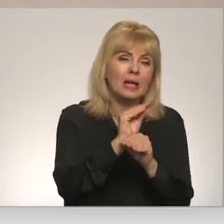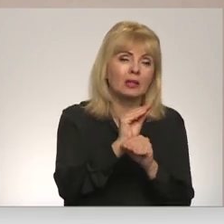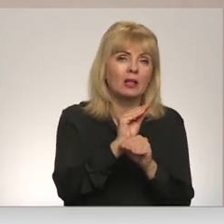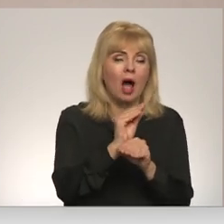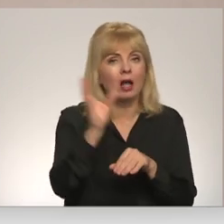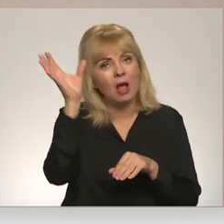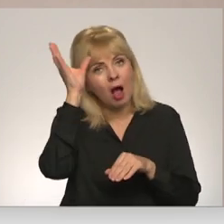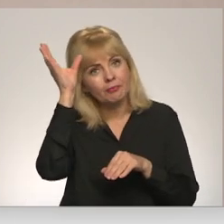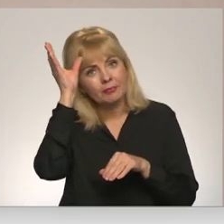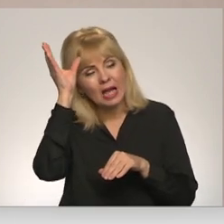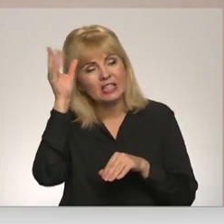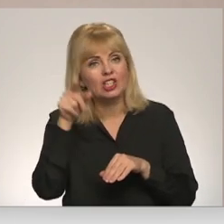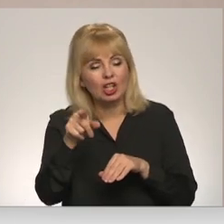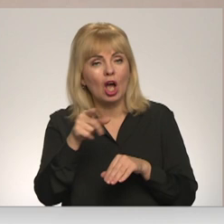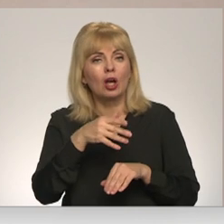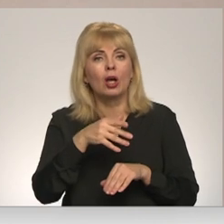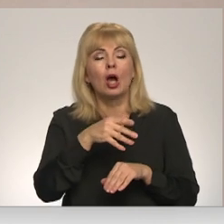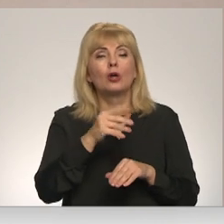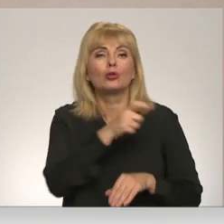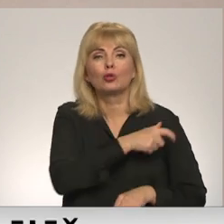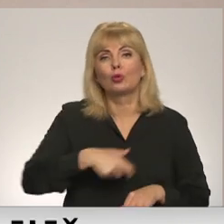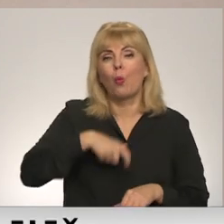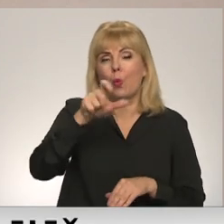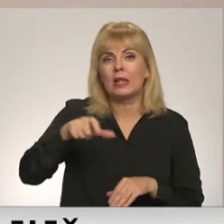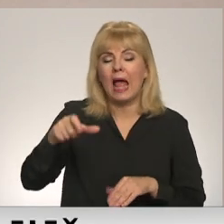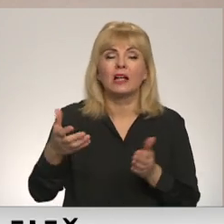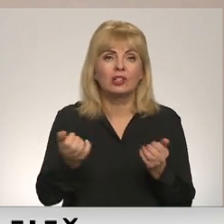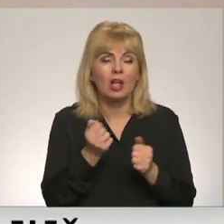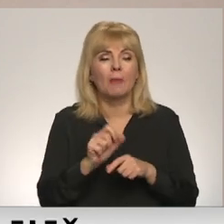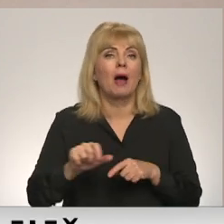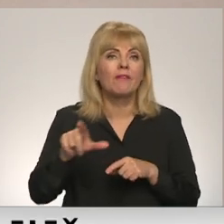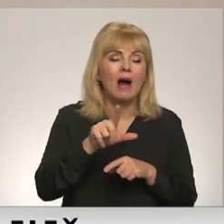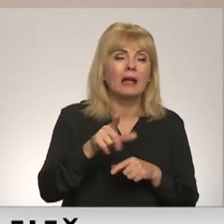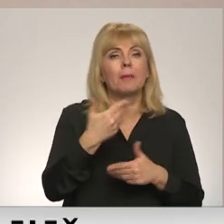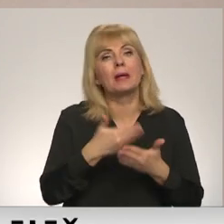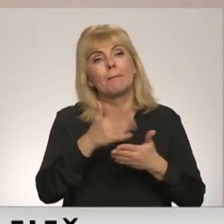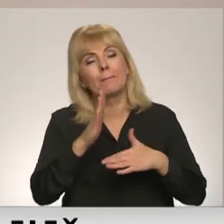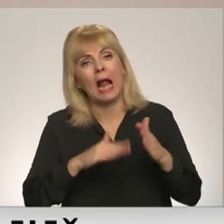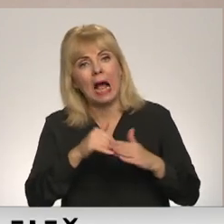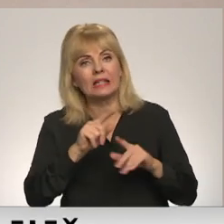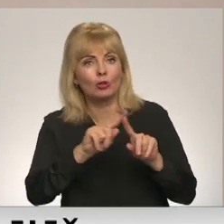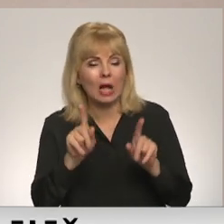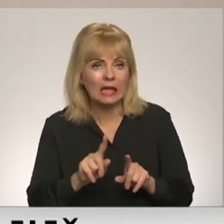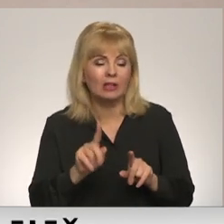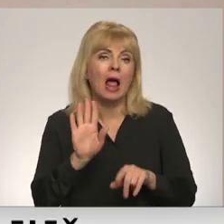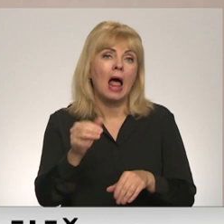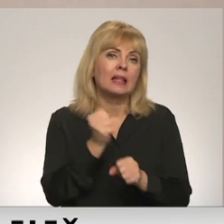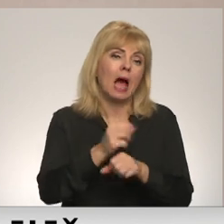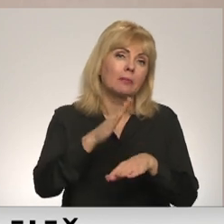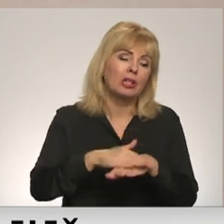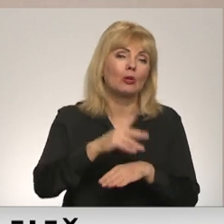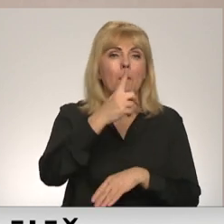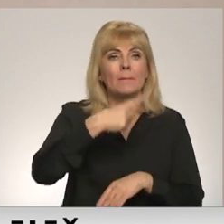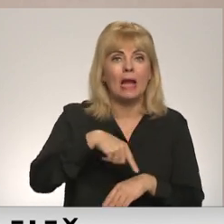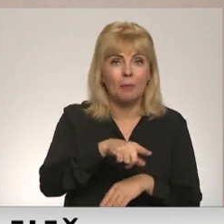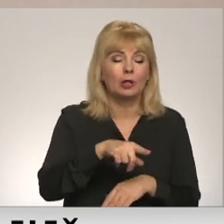studenti saņem, bet arī vēl vairāk šīs praktiskās lietas, ko tiešām cilvēki, lai darba tirgu būtu pieprasītāki